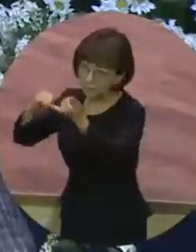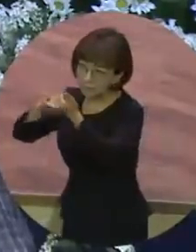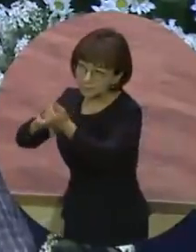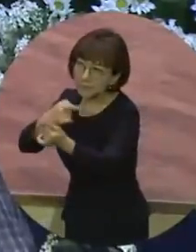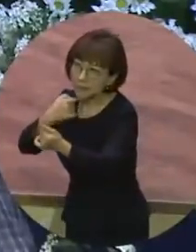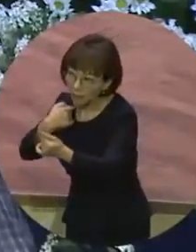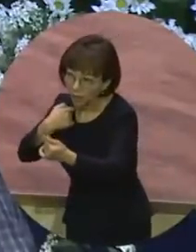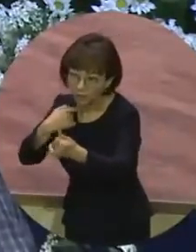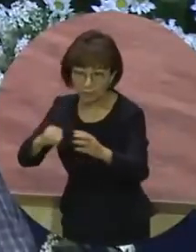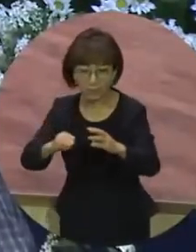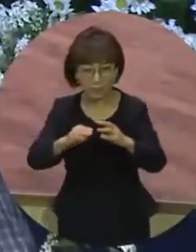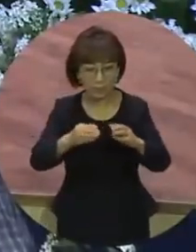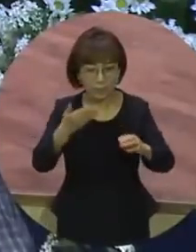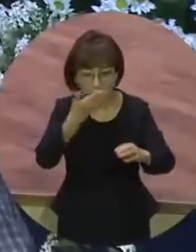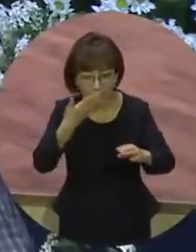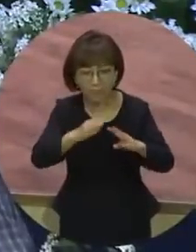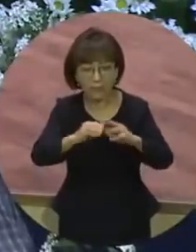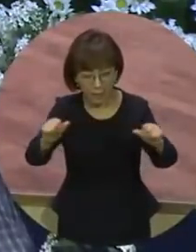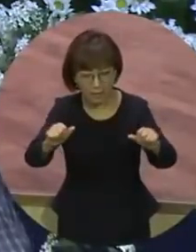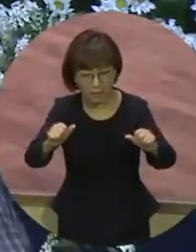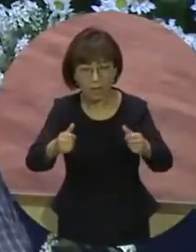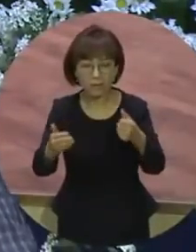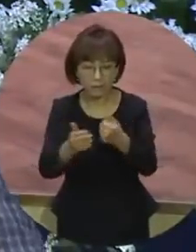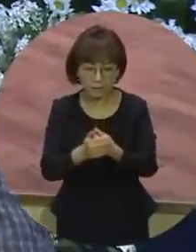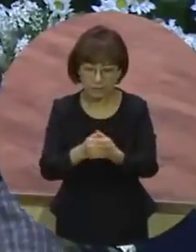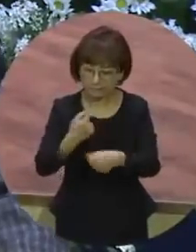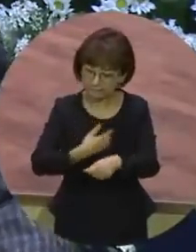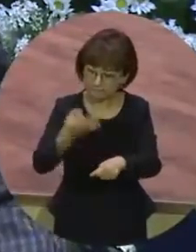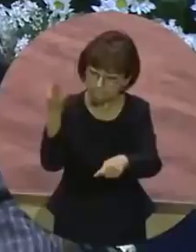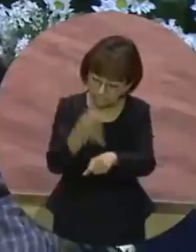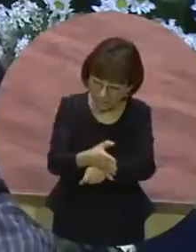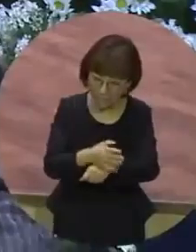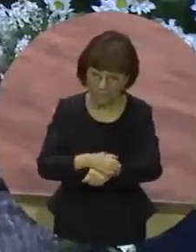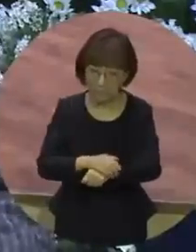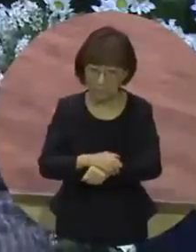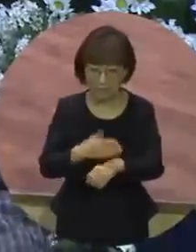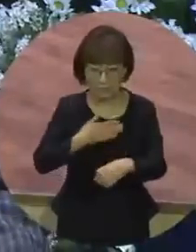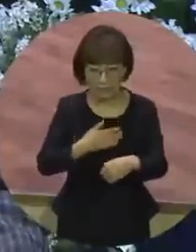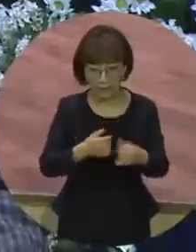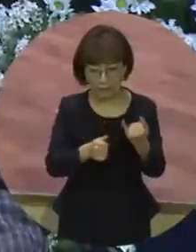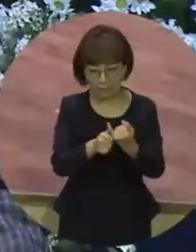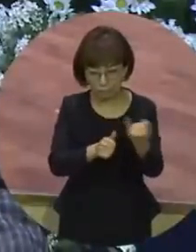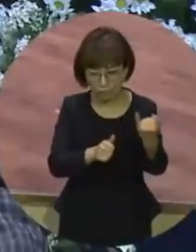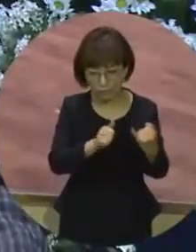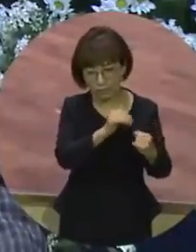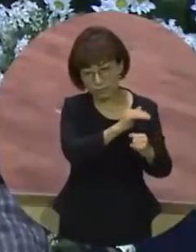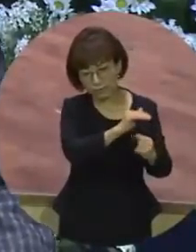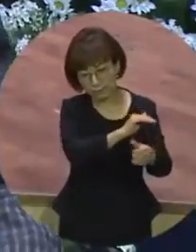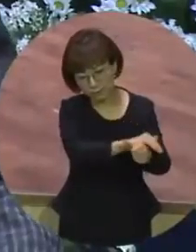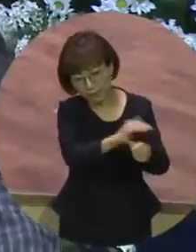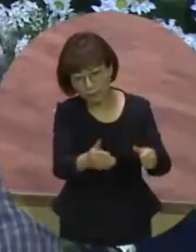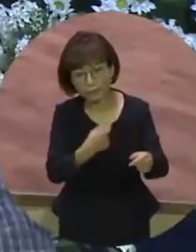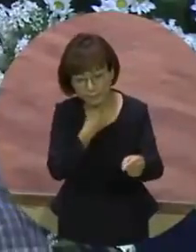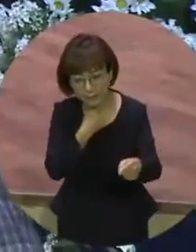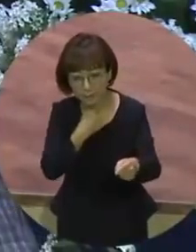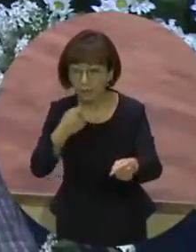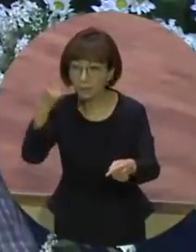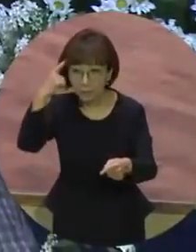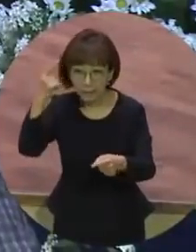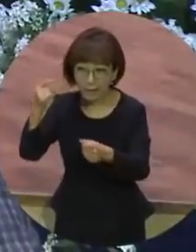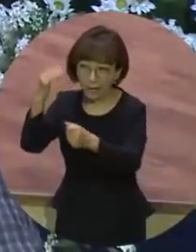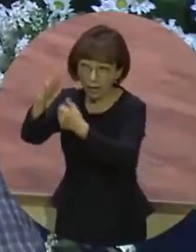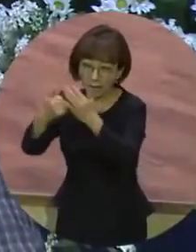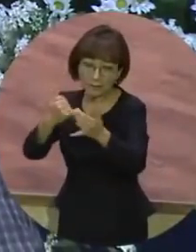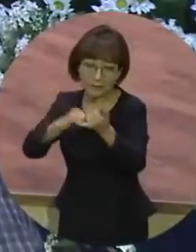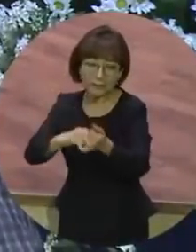사서 사라를 장사 지내겠다. 그 이유가 뭐냐? 하나님이 약속한 땅이라는 거예요. 이게 영적입니다. 영적.